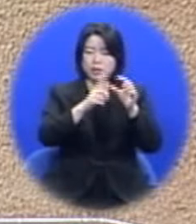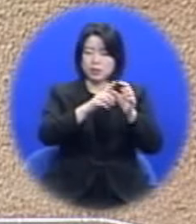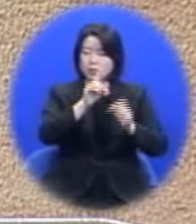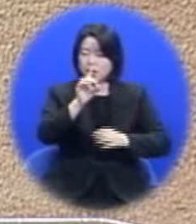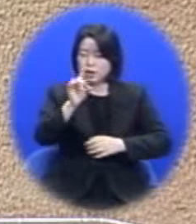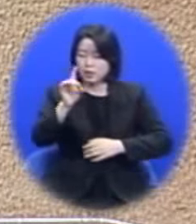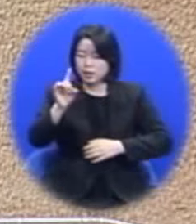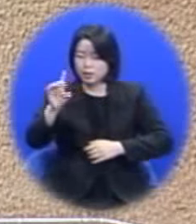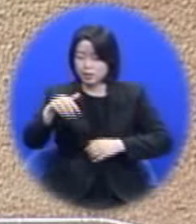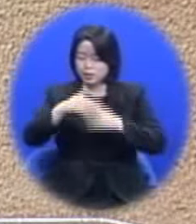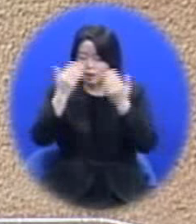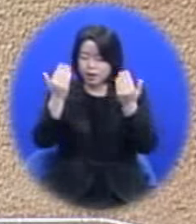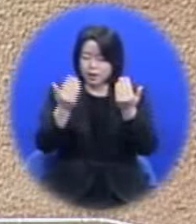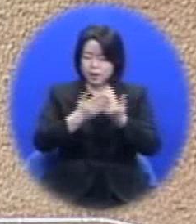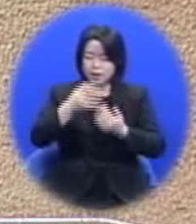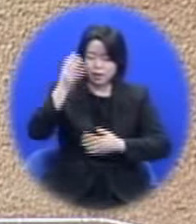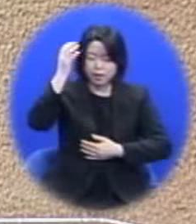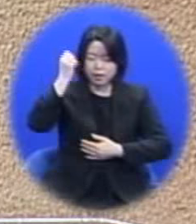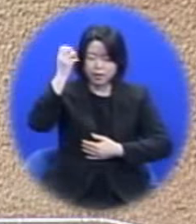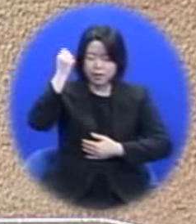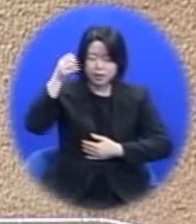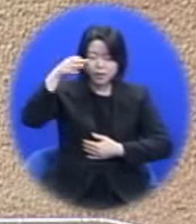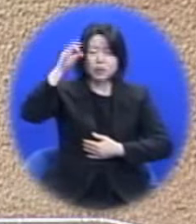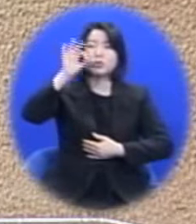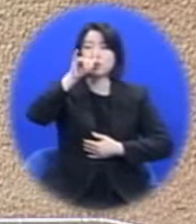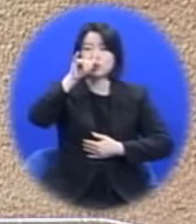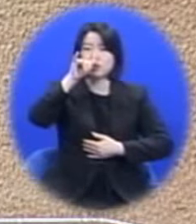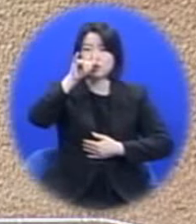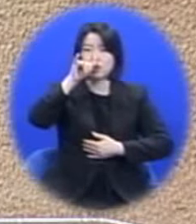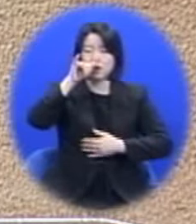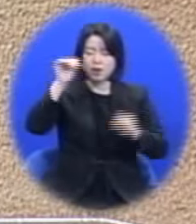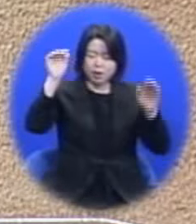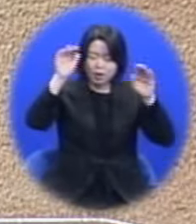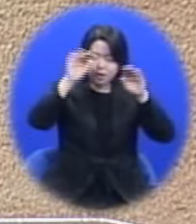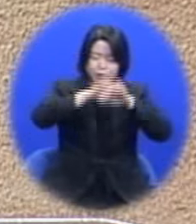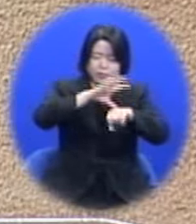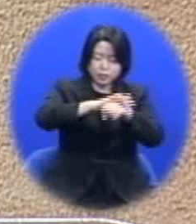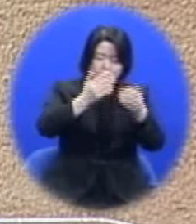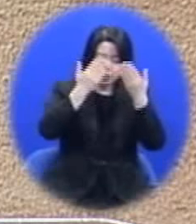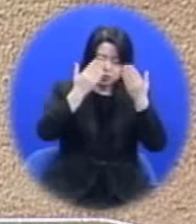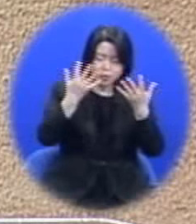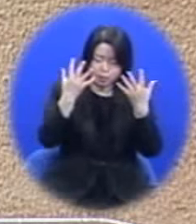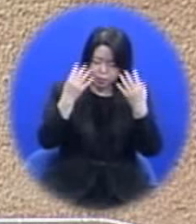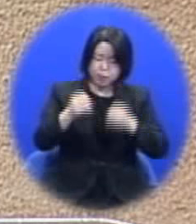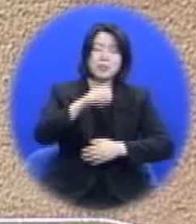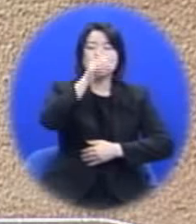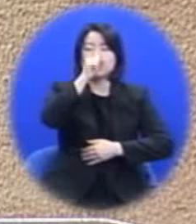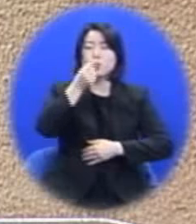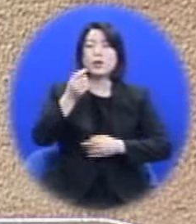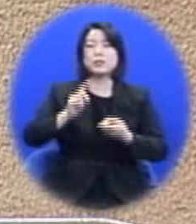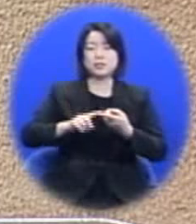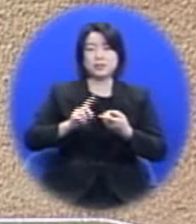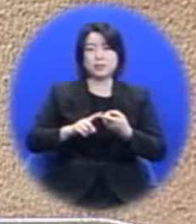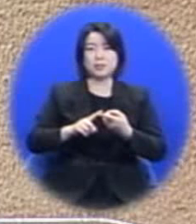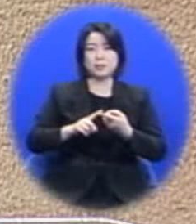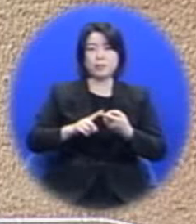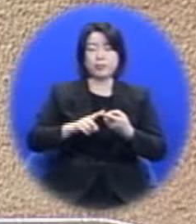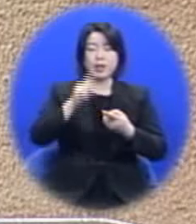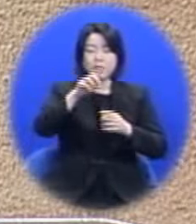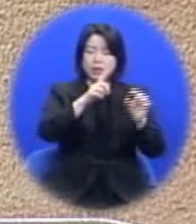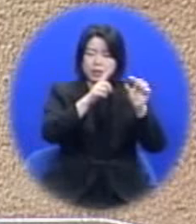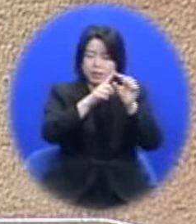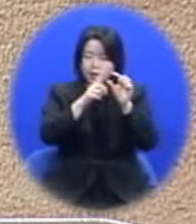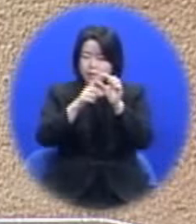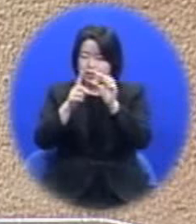시작하는 그 목사님이 그 깜깜한 감옥에서 얼마나 좋았는지 그 주기도문 하나 한 구절 한 구절